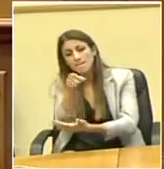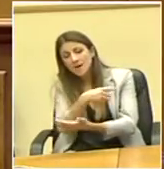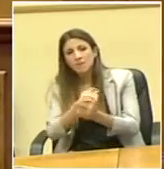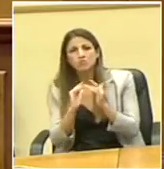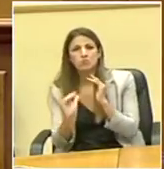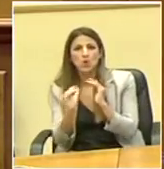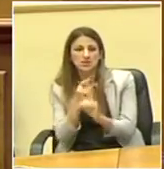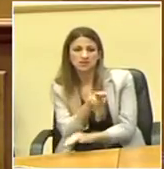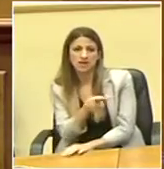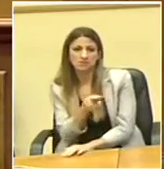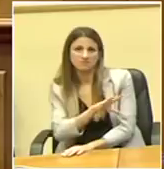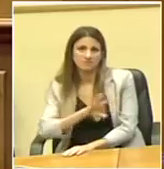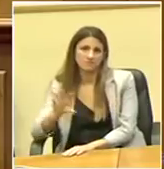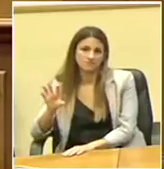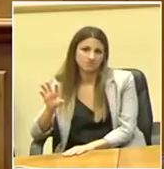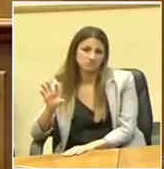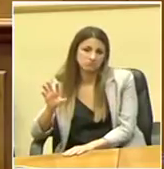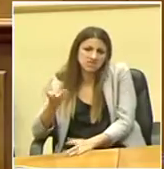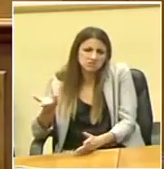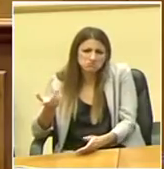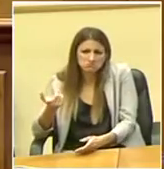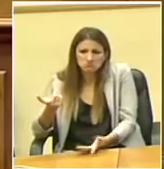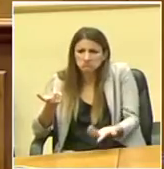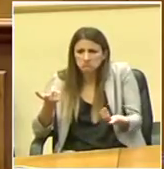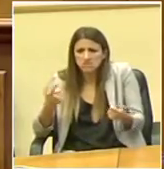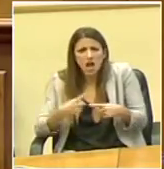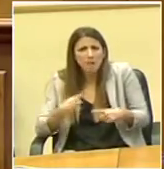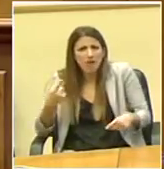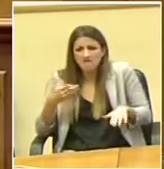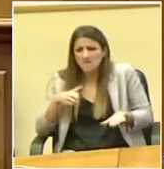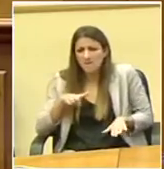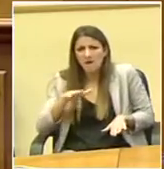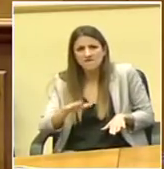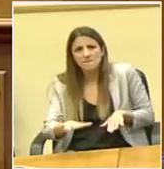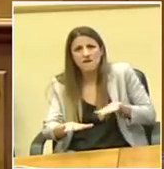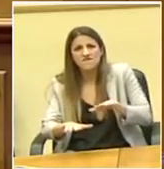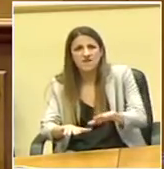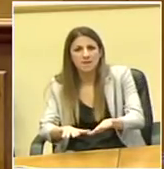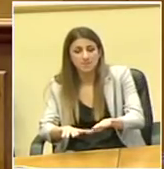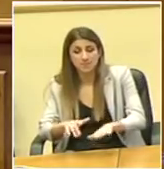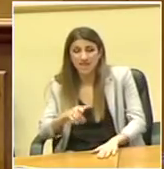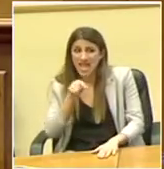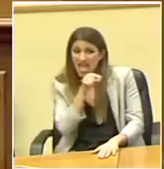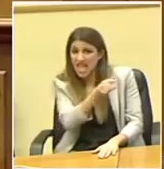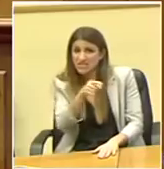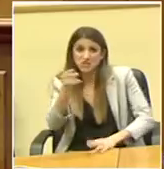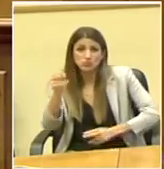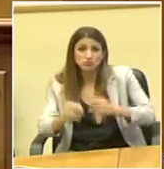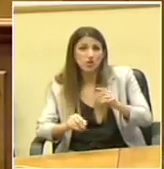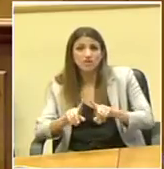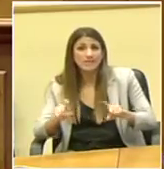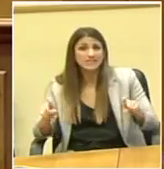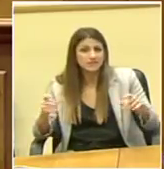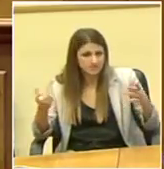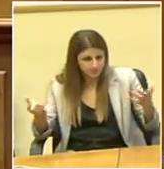μισές τάξεις? Εγώ δεν έχω άλλη εικόνα. Το πρόβλημά σας, κατά τη δική μου άποψη, είναι